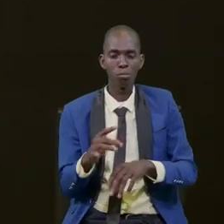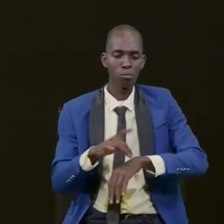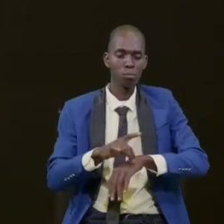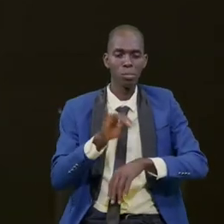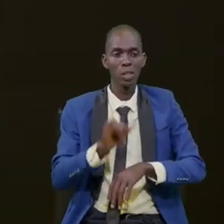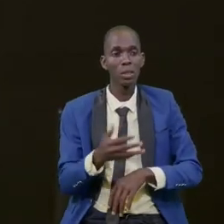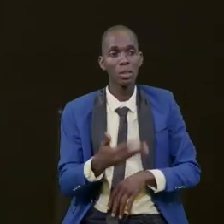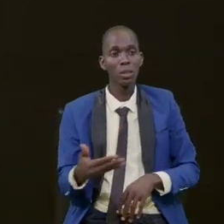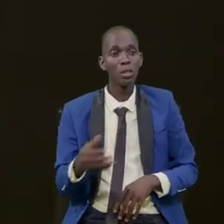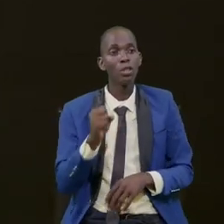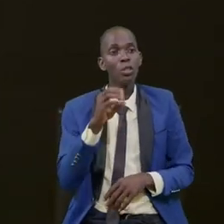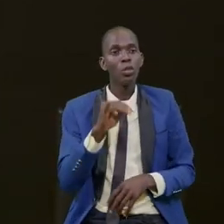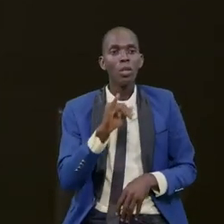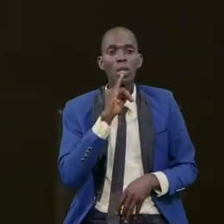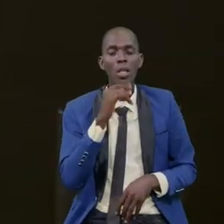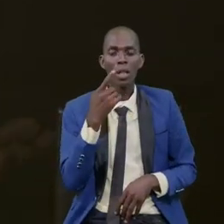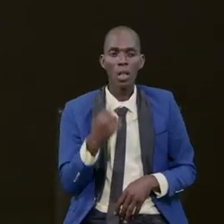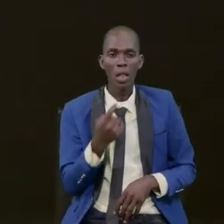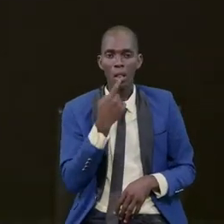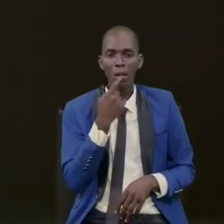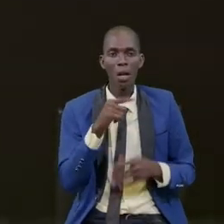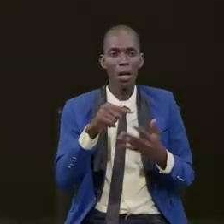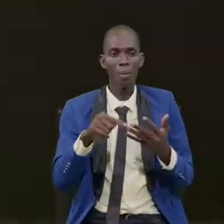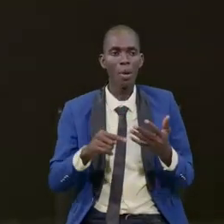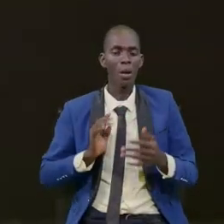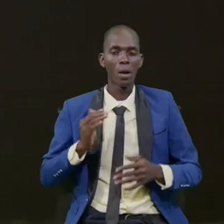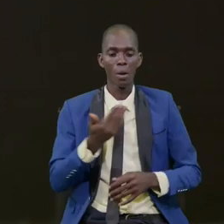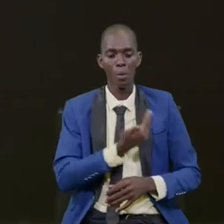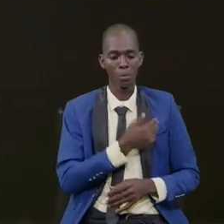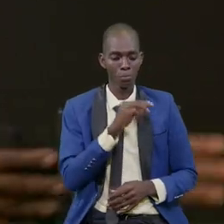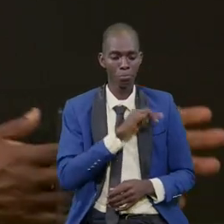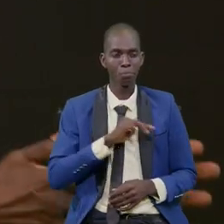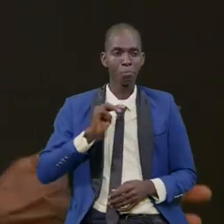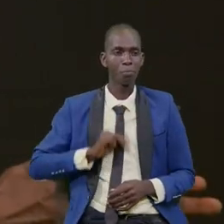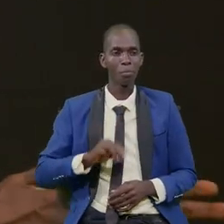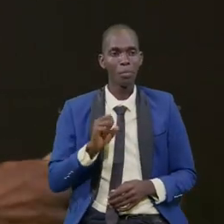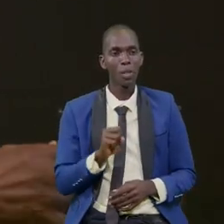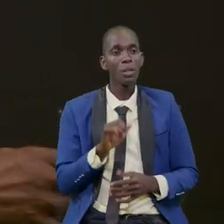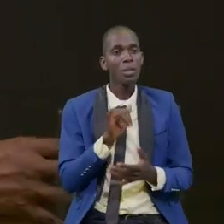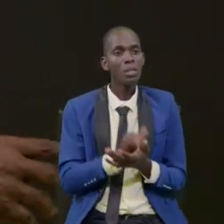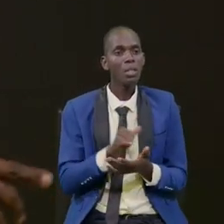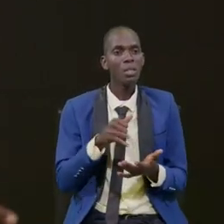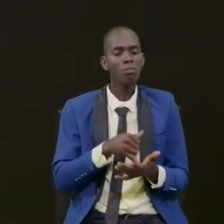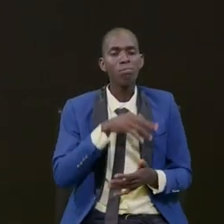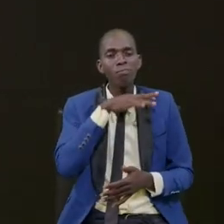l'iniquité. La langue est placée parmi nos membres,